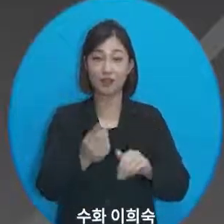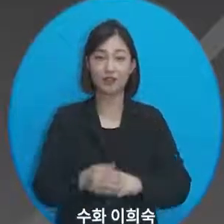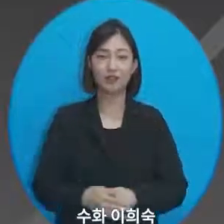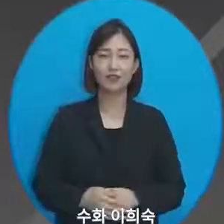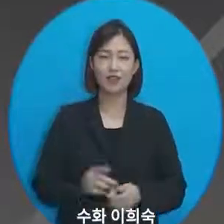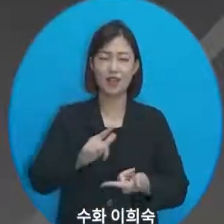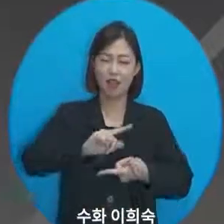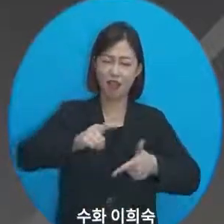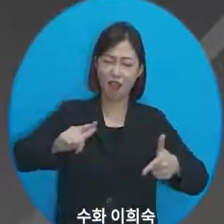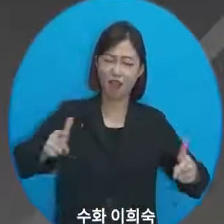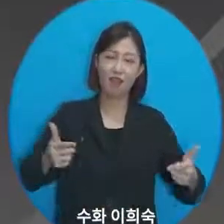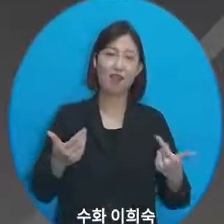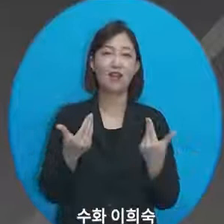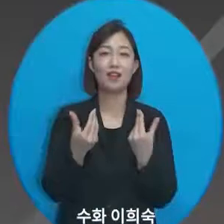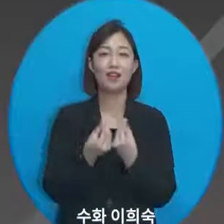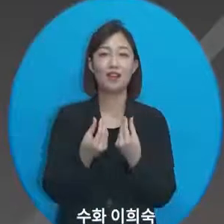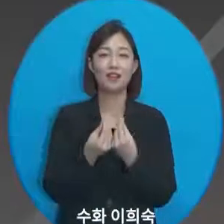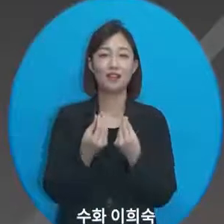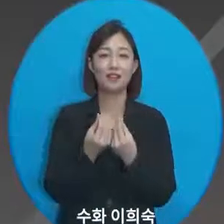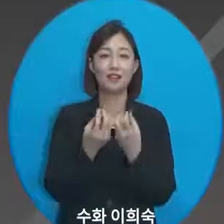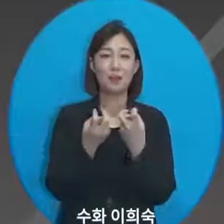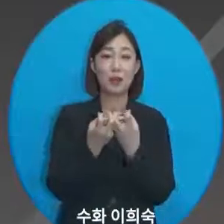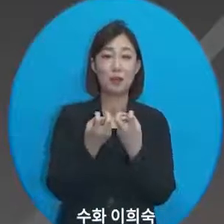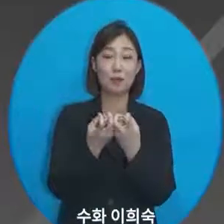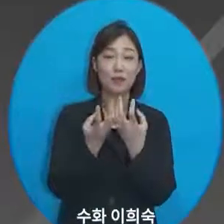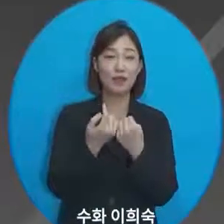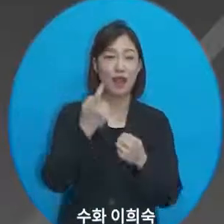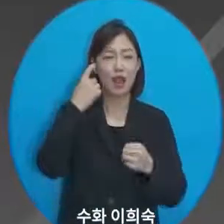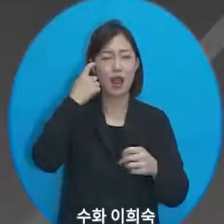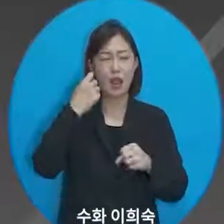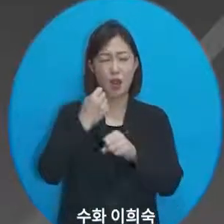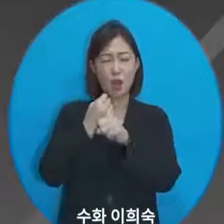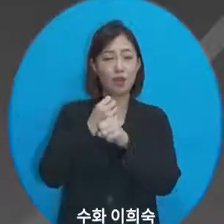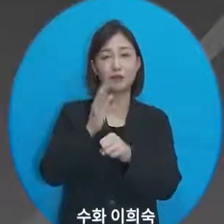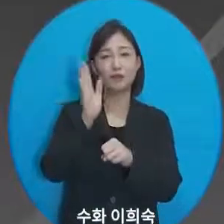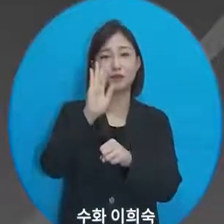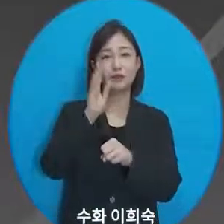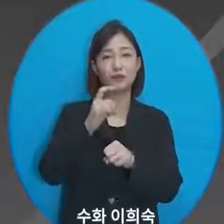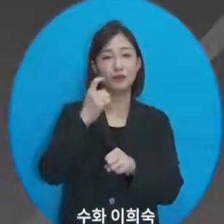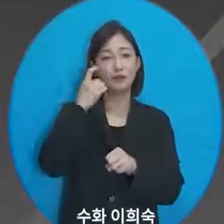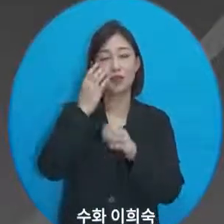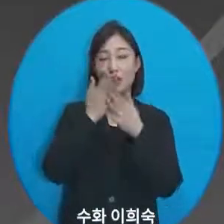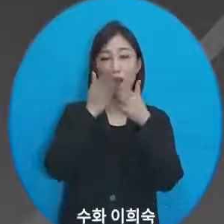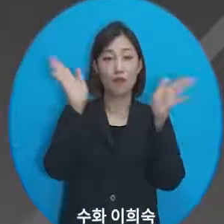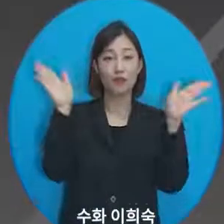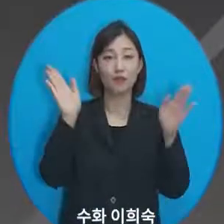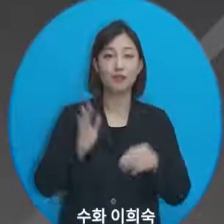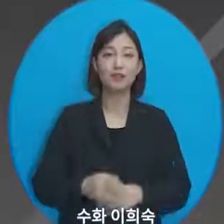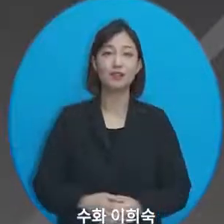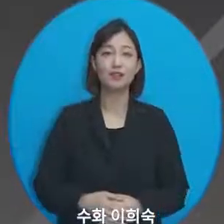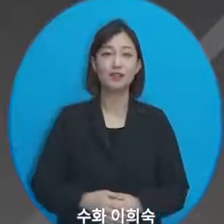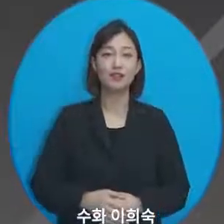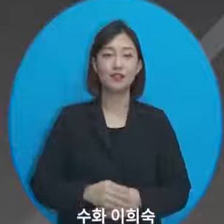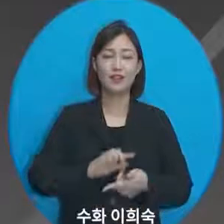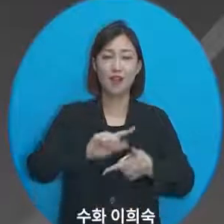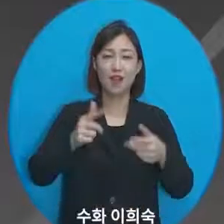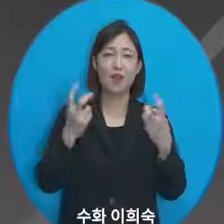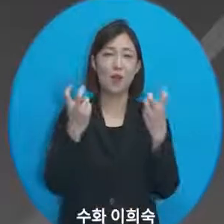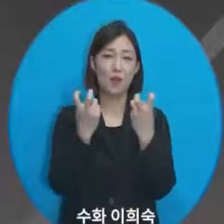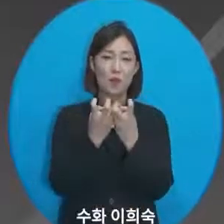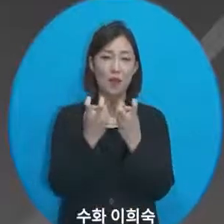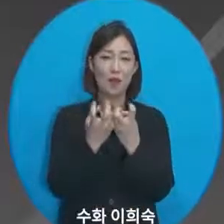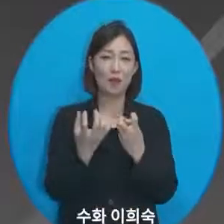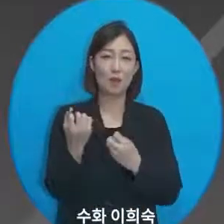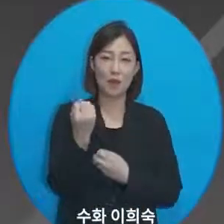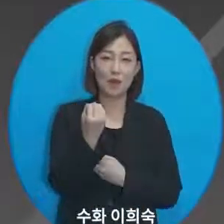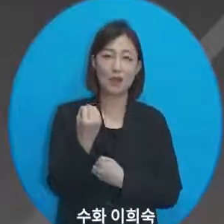이러한 다양한 고정관념에서 벗어난 사용자 관점에서 어떻게 하면 다양한 방식으로 그 문제를